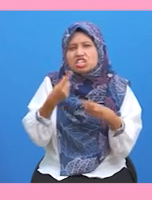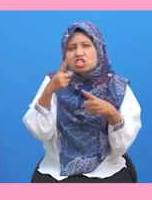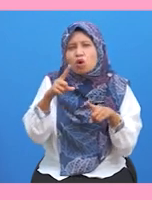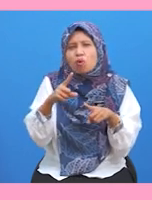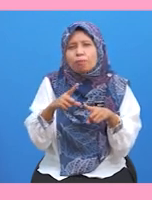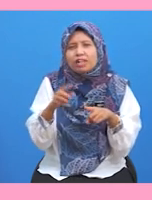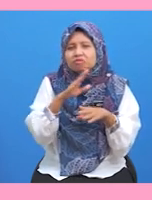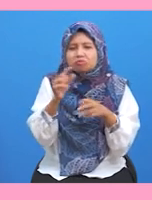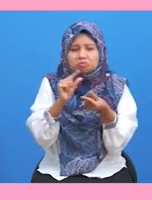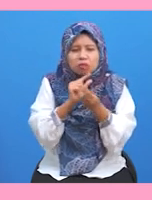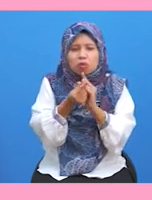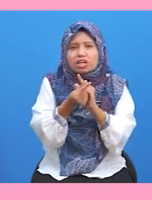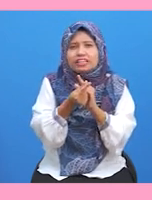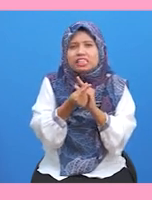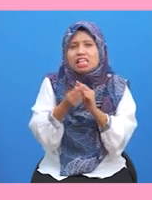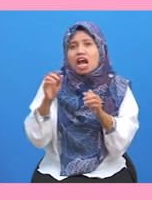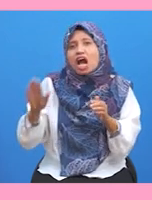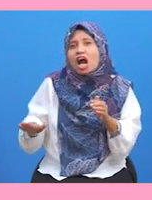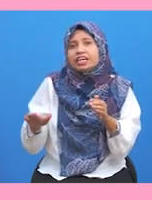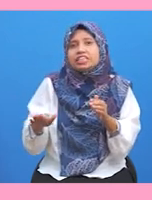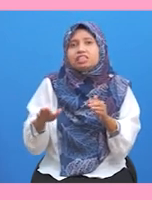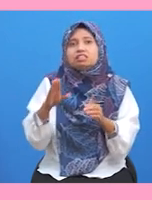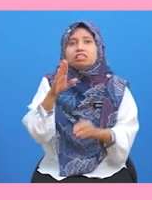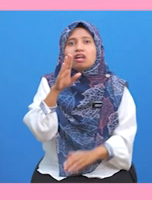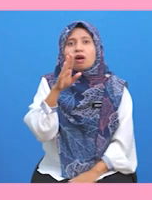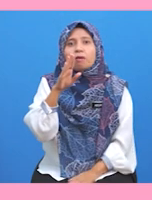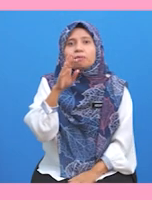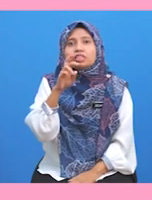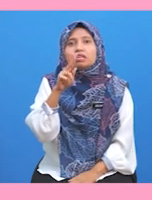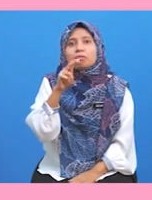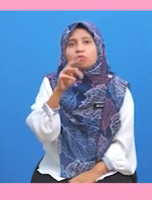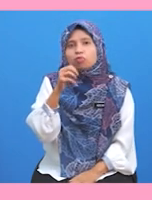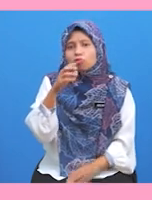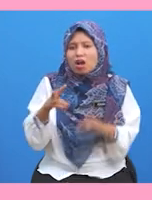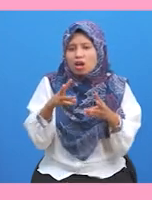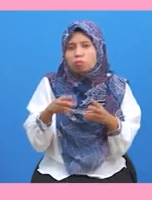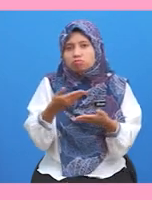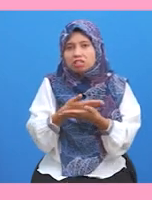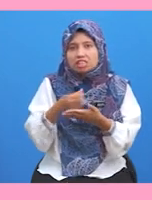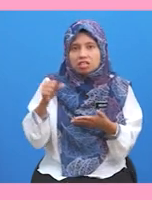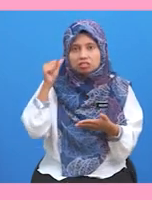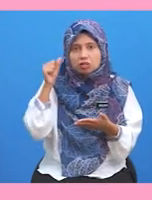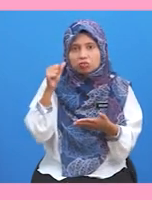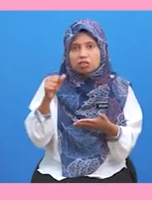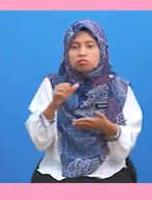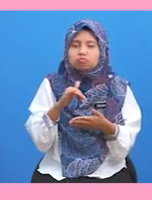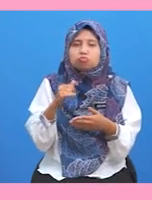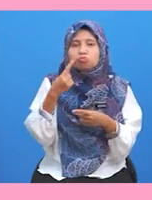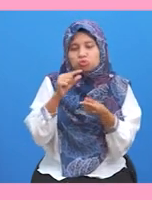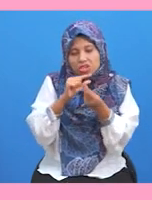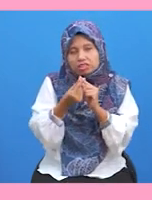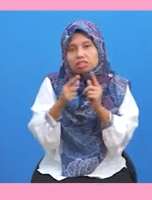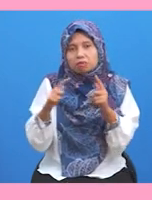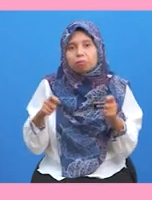enggan menggantikan adiknya iaitu Bertram Brooke mahupun anak saudaranya Anthony Brooke. Hal